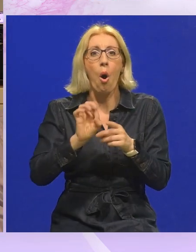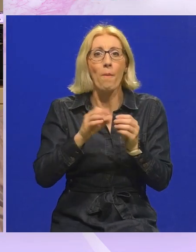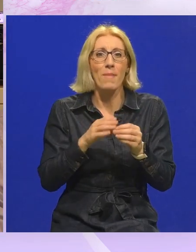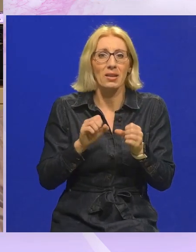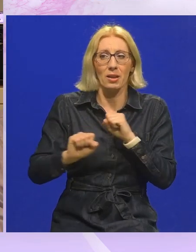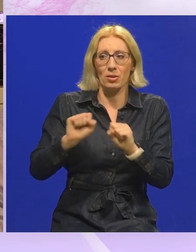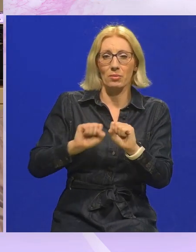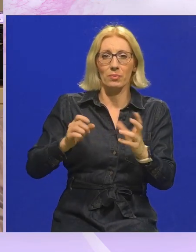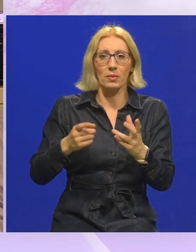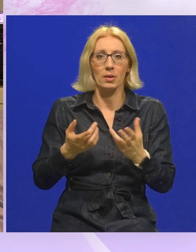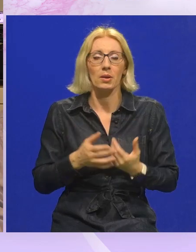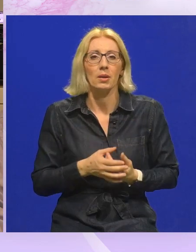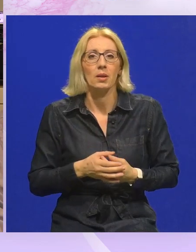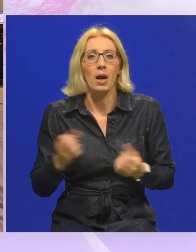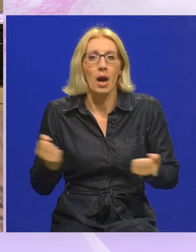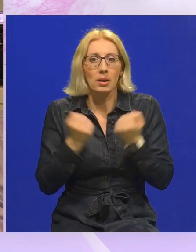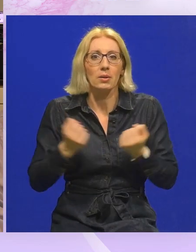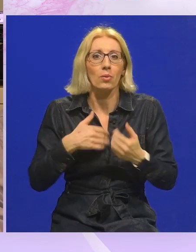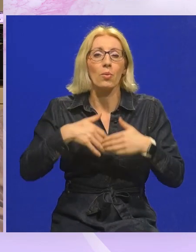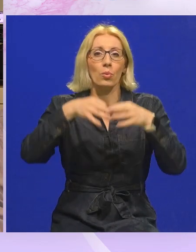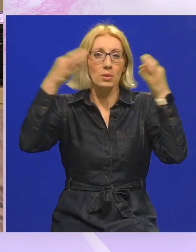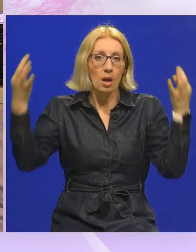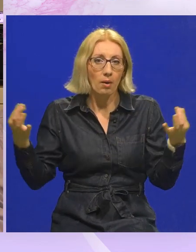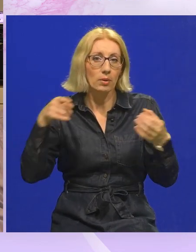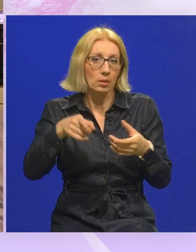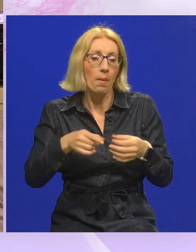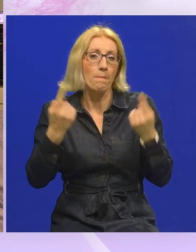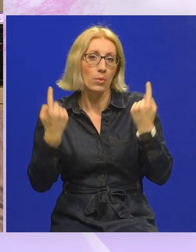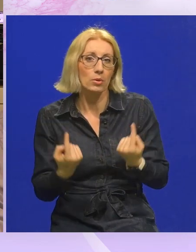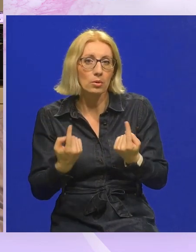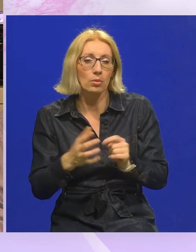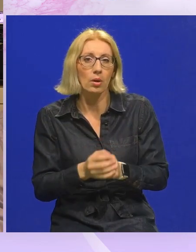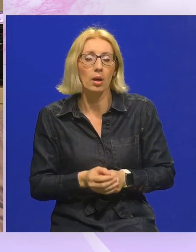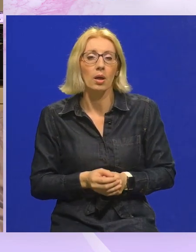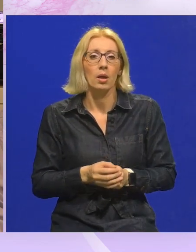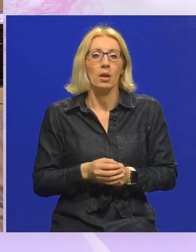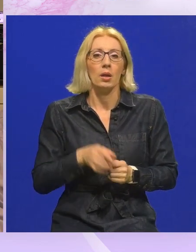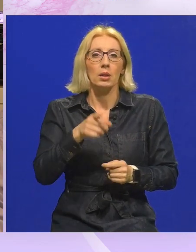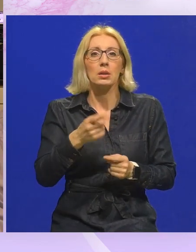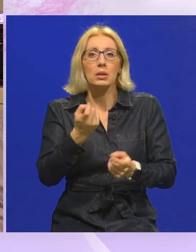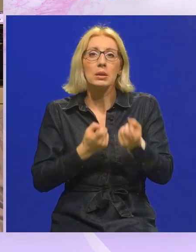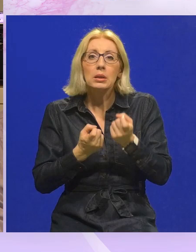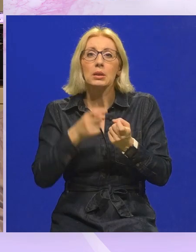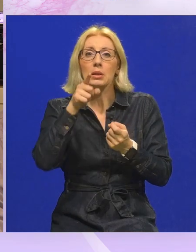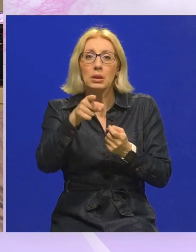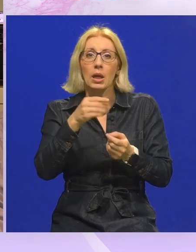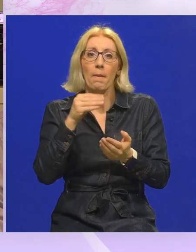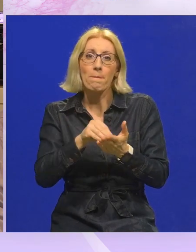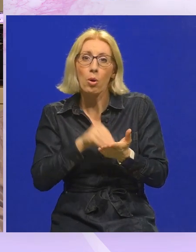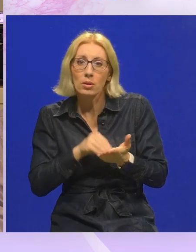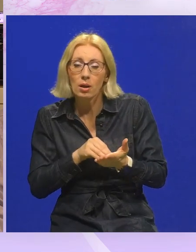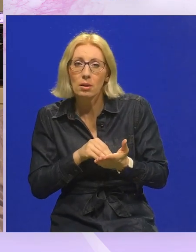sve te aktivnosti koje u javnosti dakle kao takve postoje. Iz tih nekakvih podataka koje smo